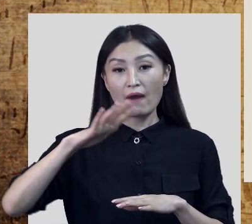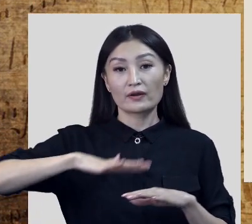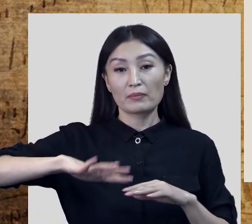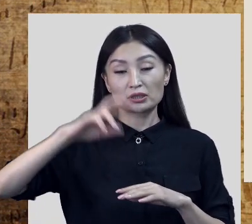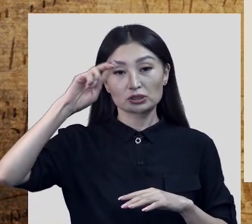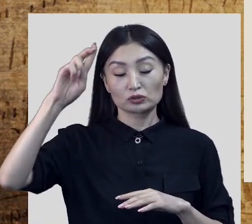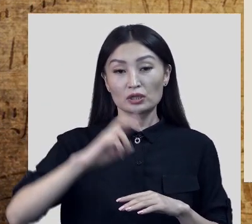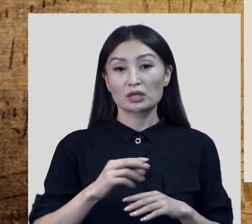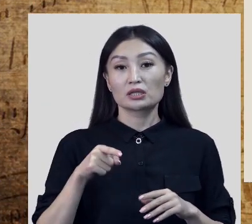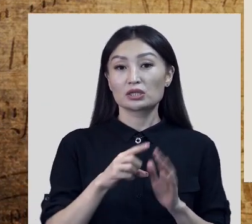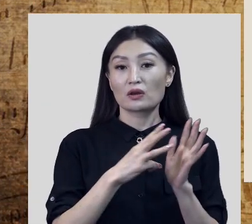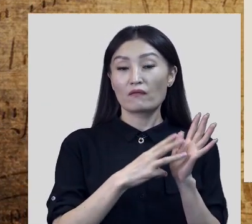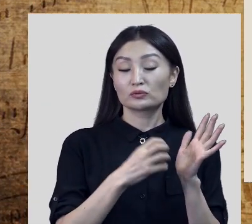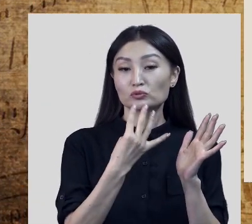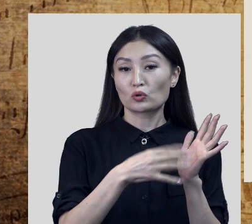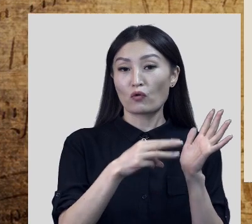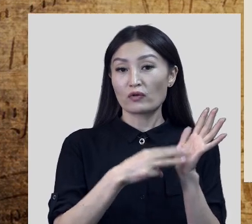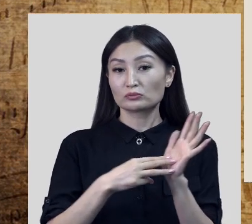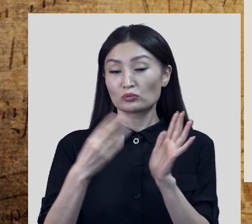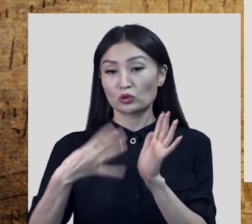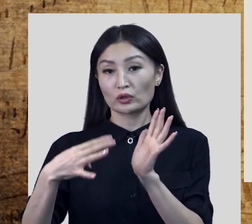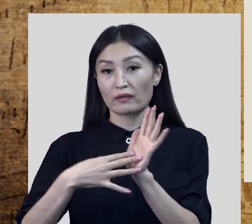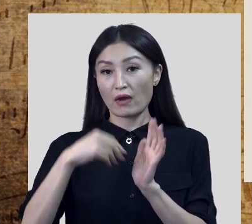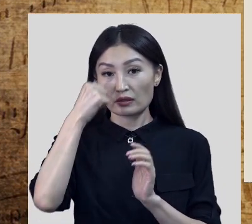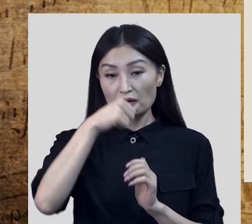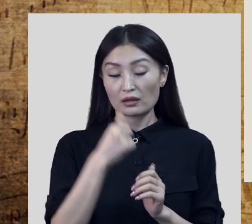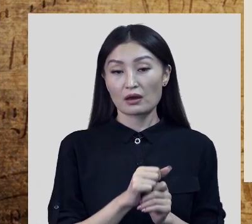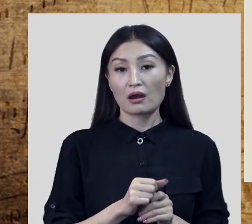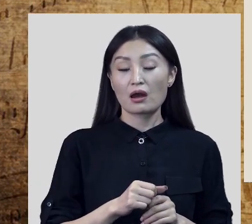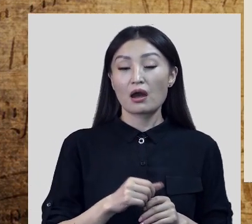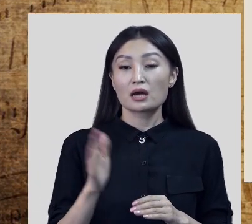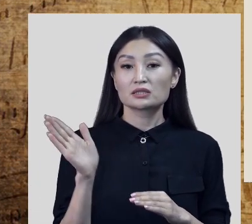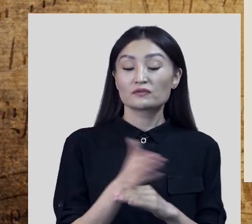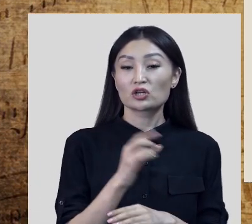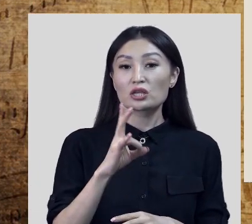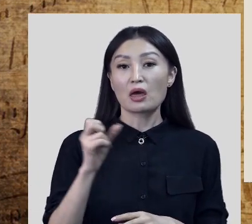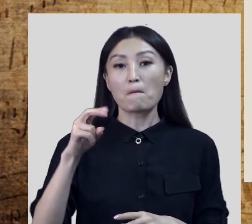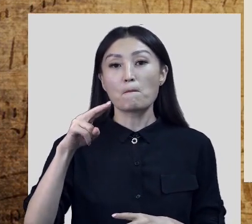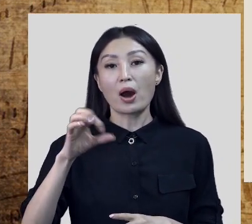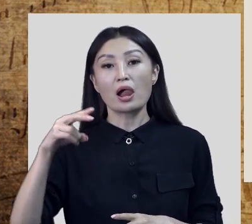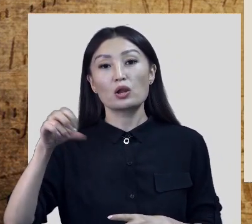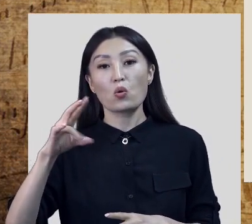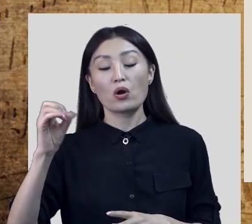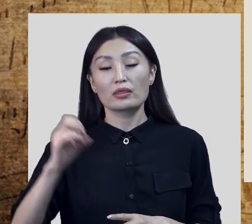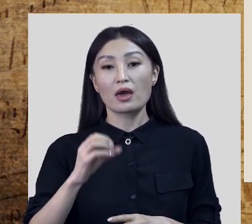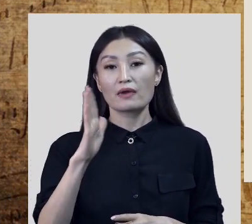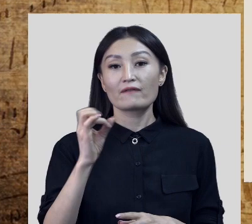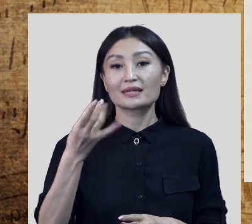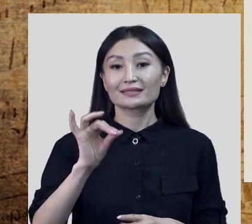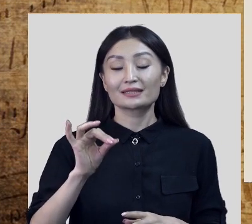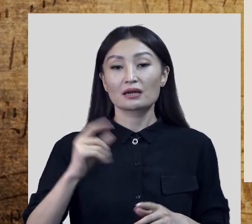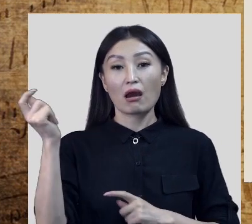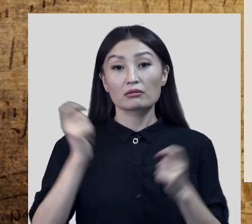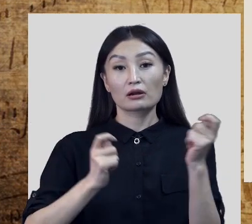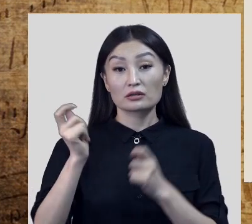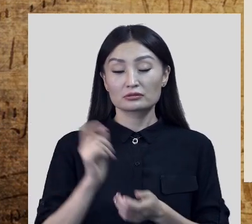государствах 1848 и 1849 годах свержение наполеона или венский конгресс